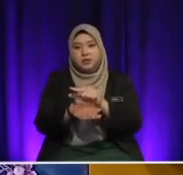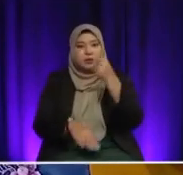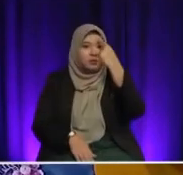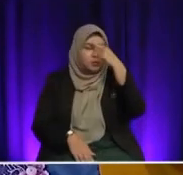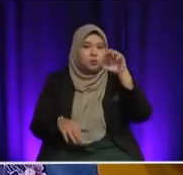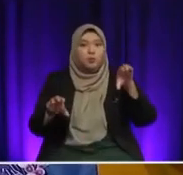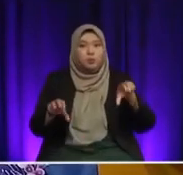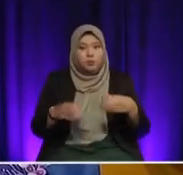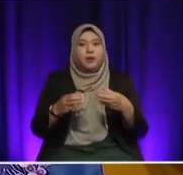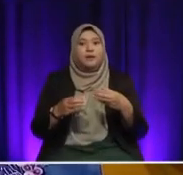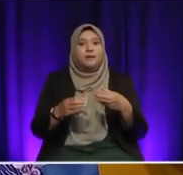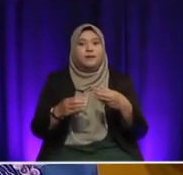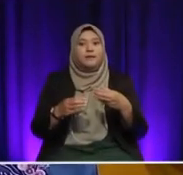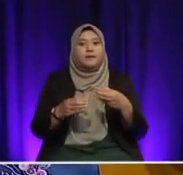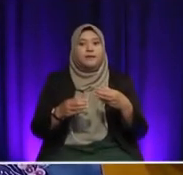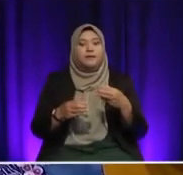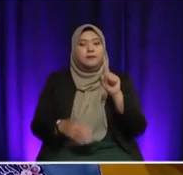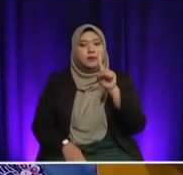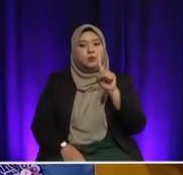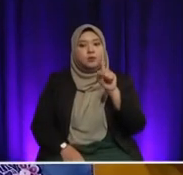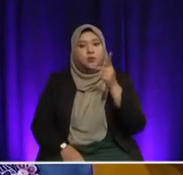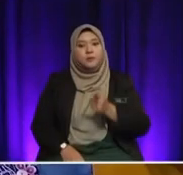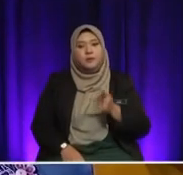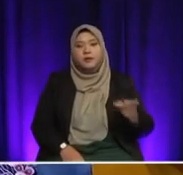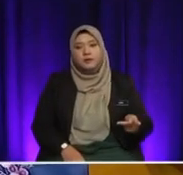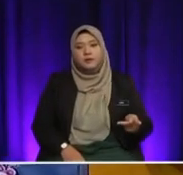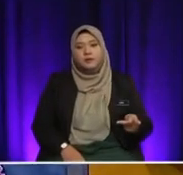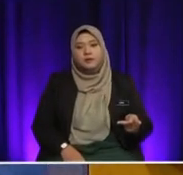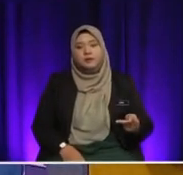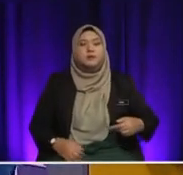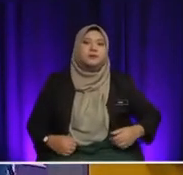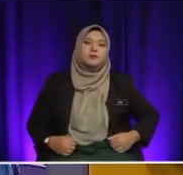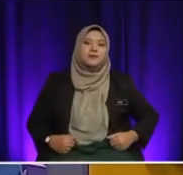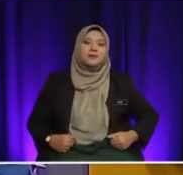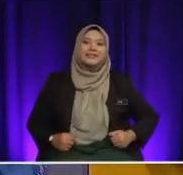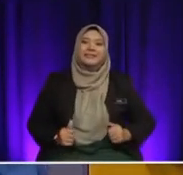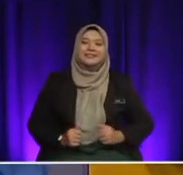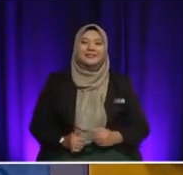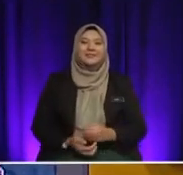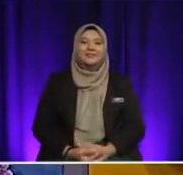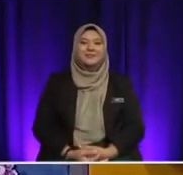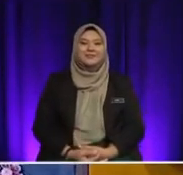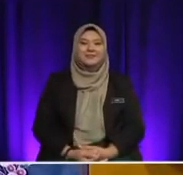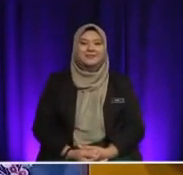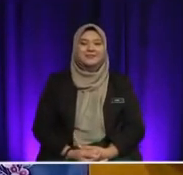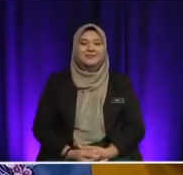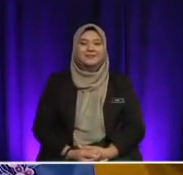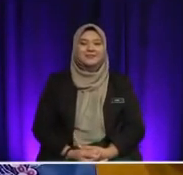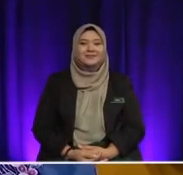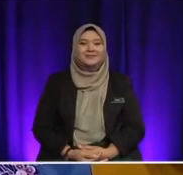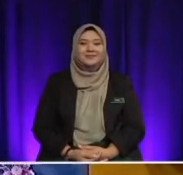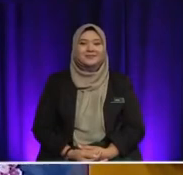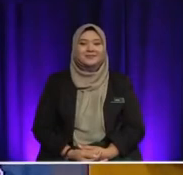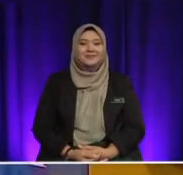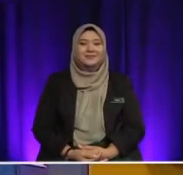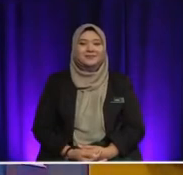duit yang kita keluarkan untuk buat sesuatu perkara. Saya tak tahulah anak murid saya yang ni keliru atau tak, tapi saya pernah dapat anak murid yang keliru. Cikgu,